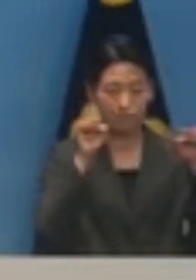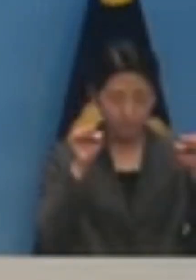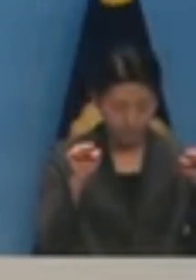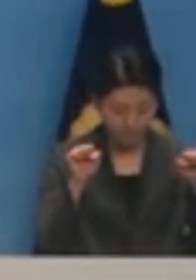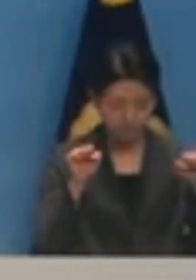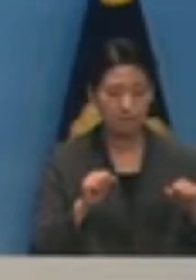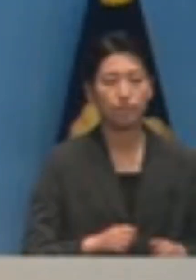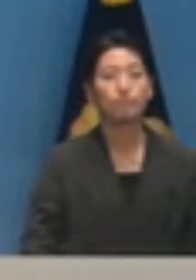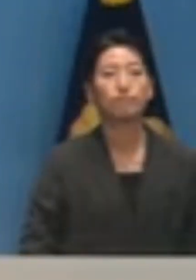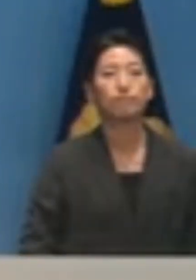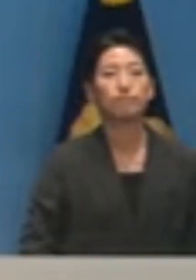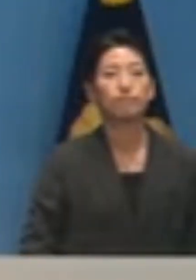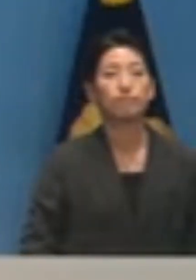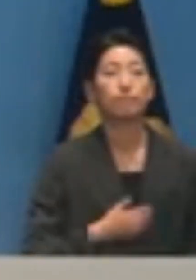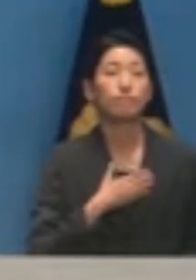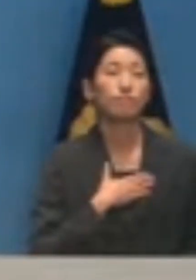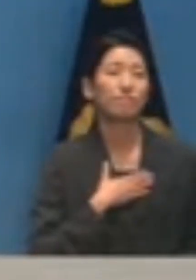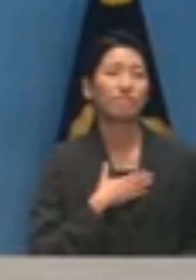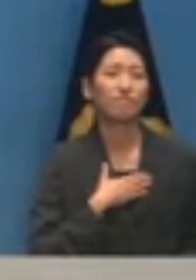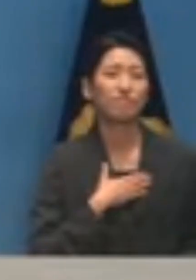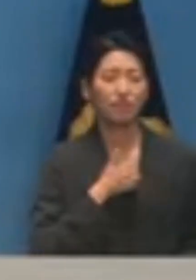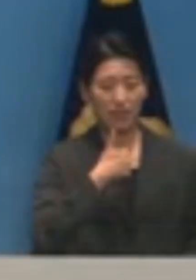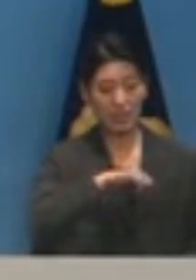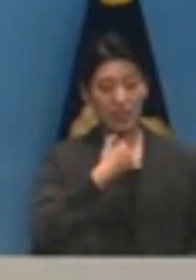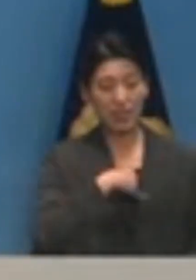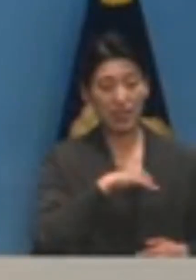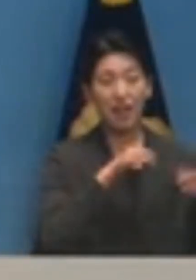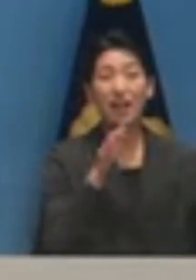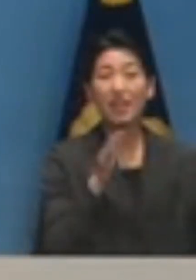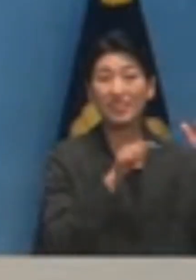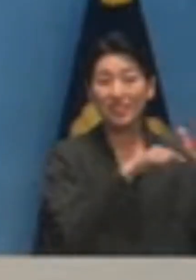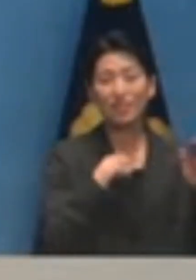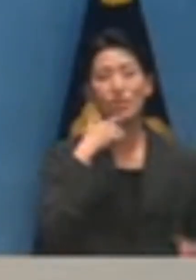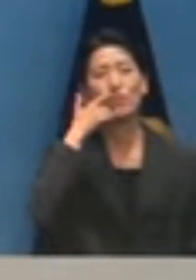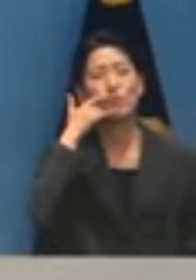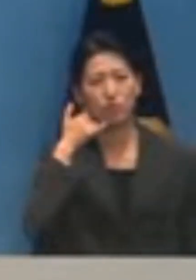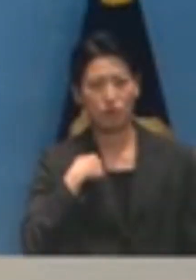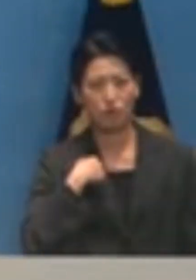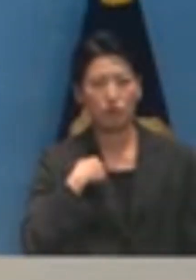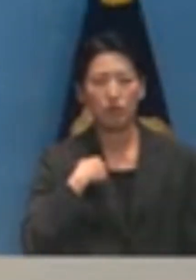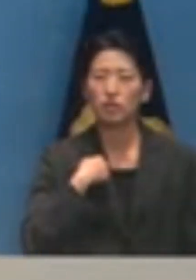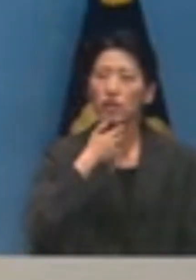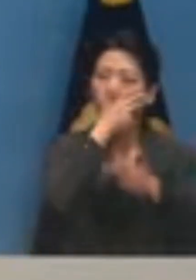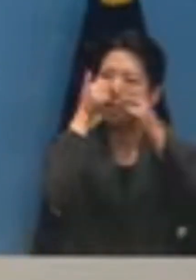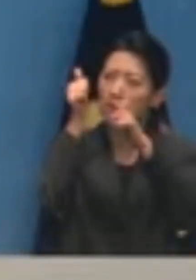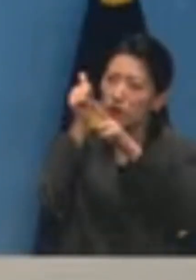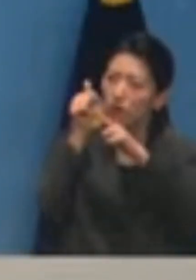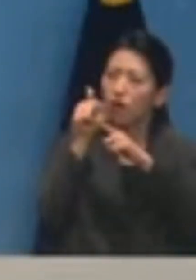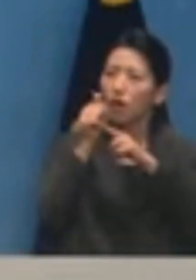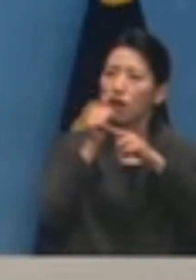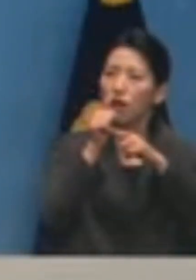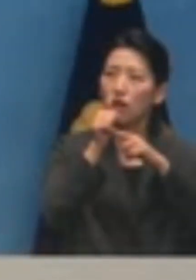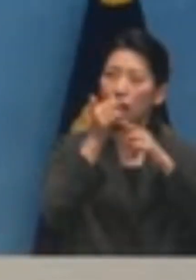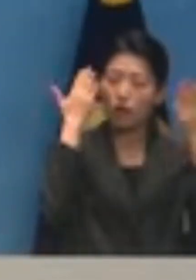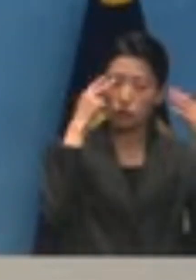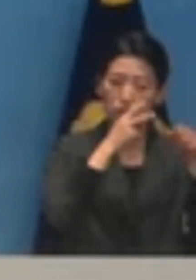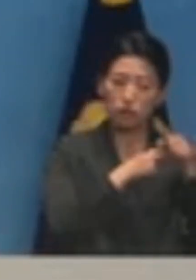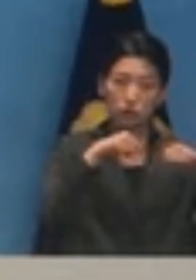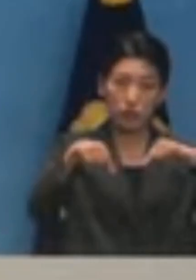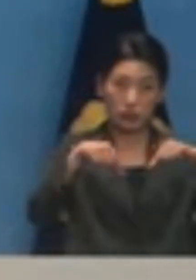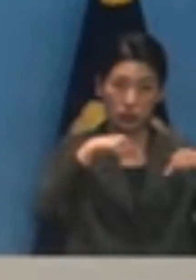안녕하십니까. 저는 학부모로서 이재명 교사의 정치활동 보장 공약을 강력하게 반대하며 우려를